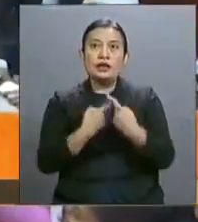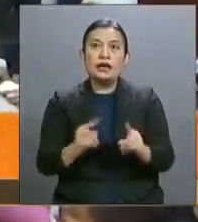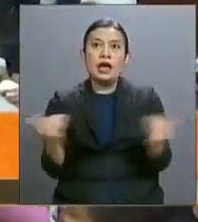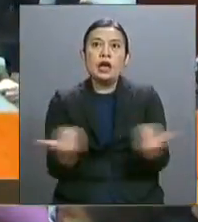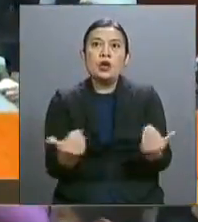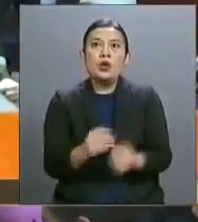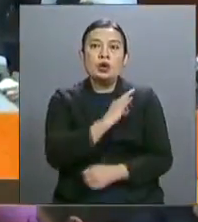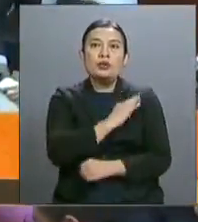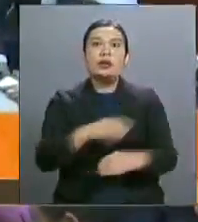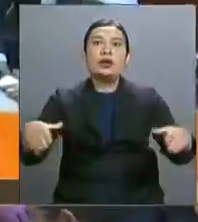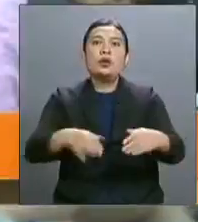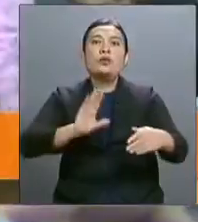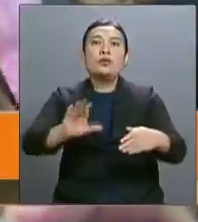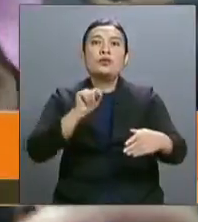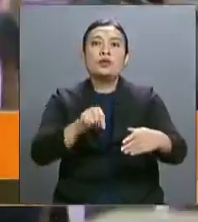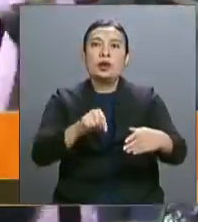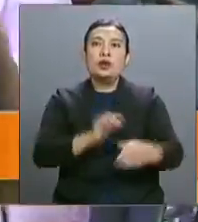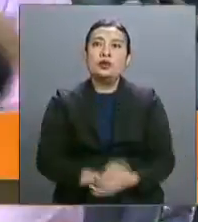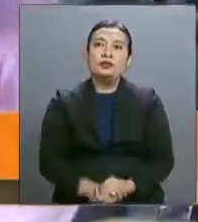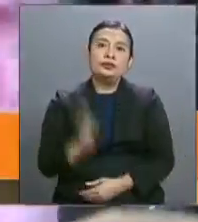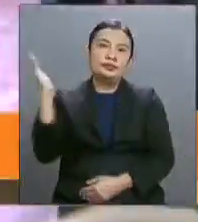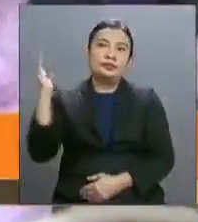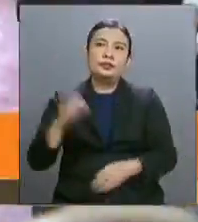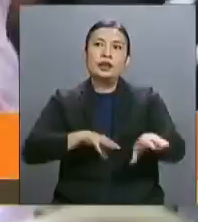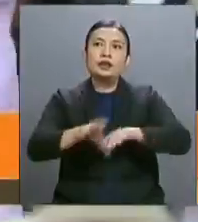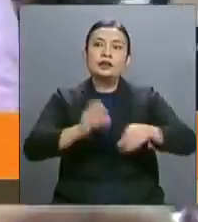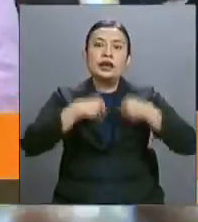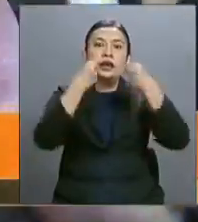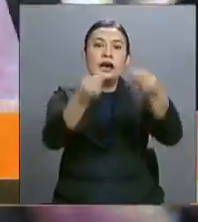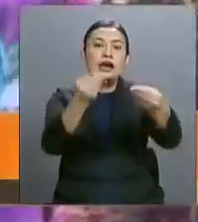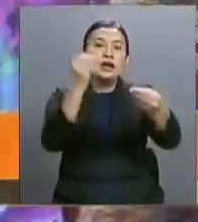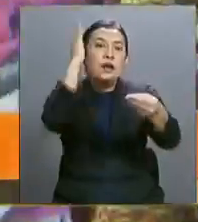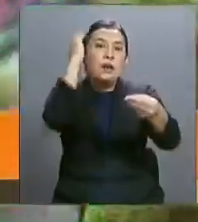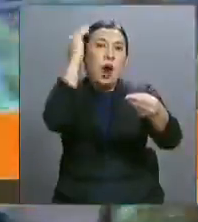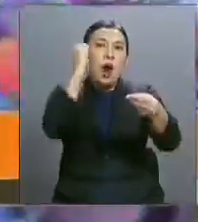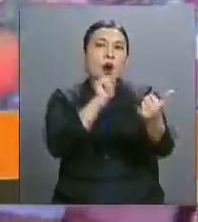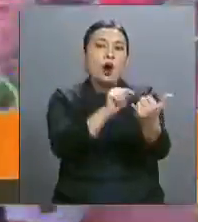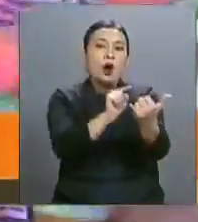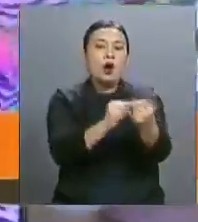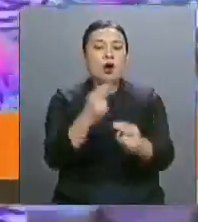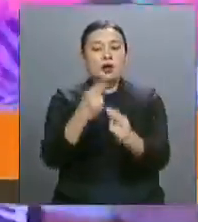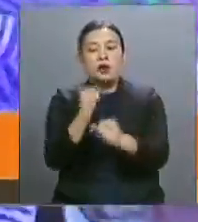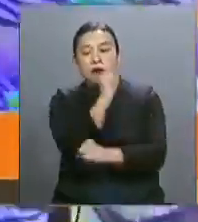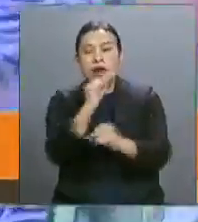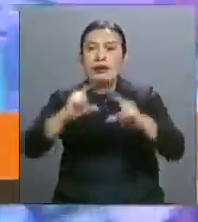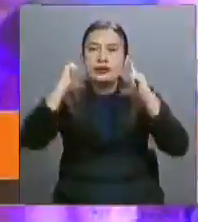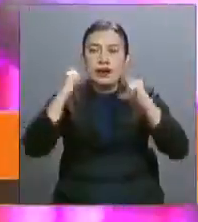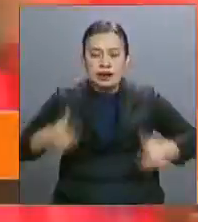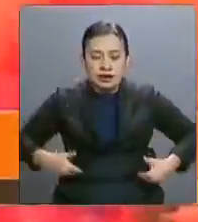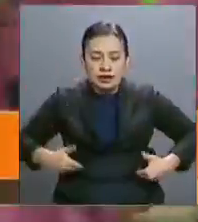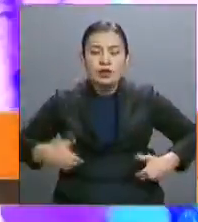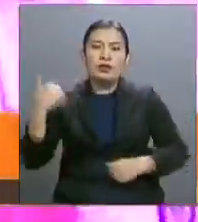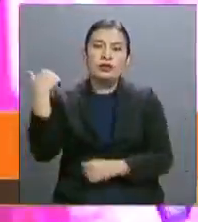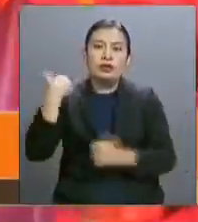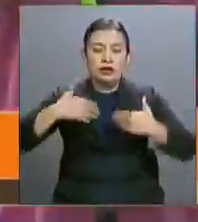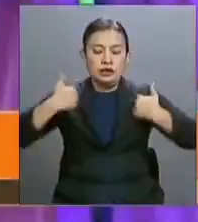มาชิกวงสปุกนิกปาปิยองกุ๊กๆจัดให้พ่อดมโดยเฉพาะจัดเต็มทั้งเพลงฮิตเพลงดังทั้งสนุกทั้งฮาโดยเฉพาะช่วงส